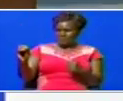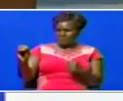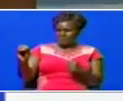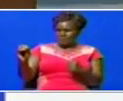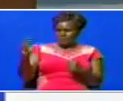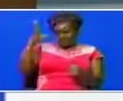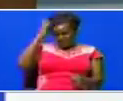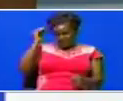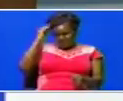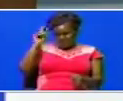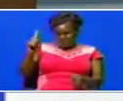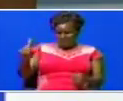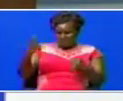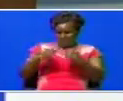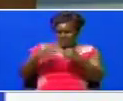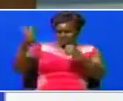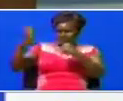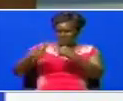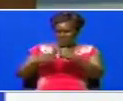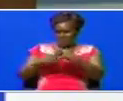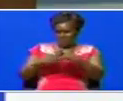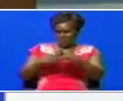Mohamed Dida, 189,